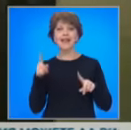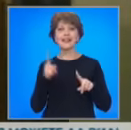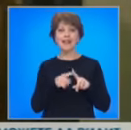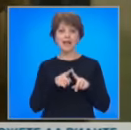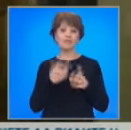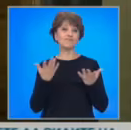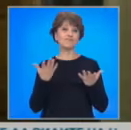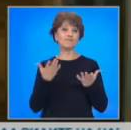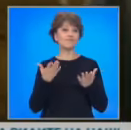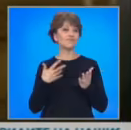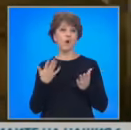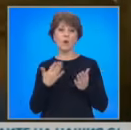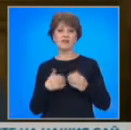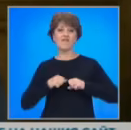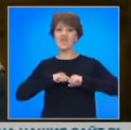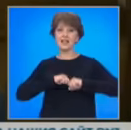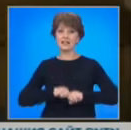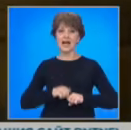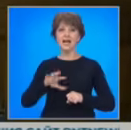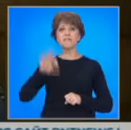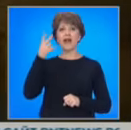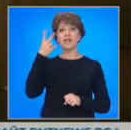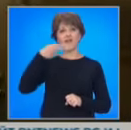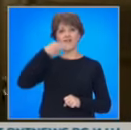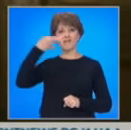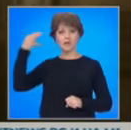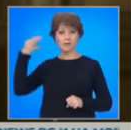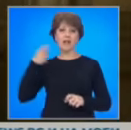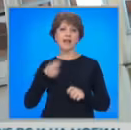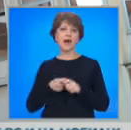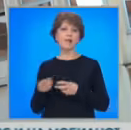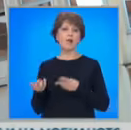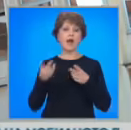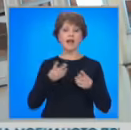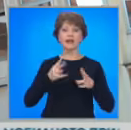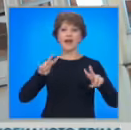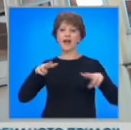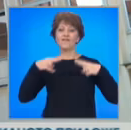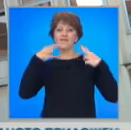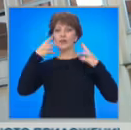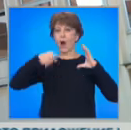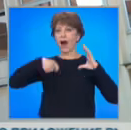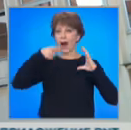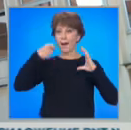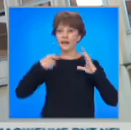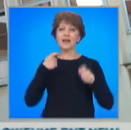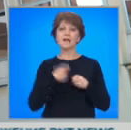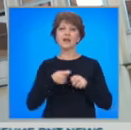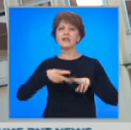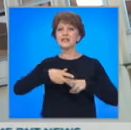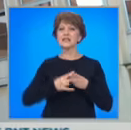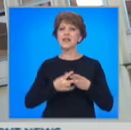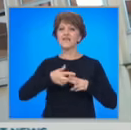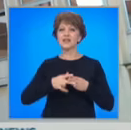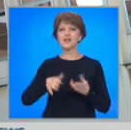превишил властта си, като е избрал две фирми, които да доставят видеокамери, автомобилни части и консумативи и да извършват сервизни услуги за